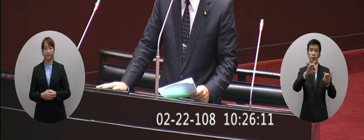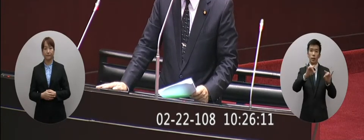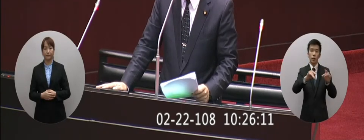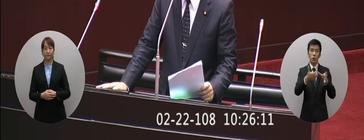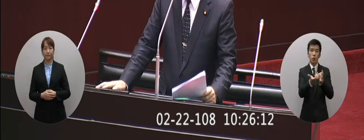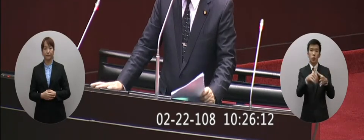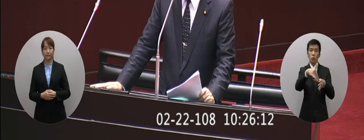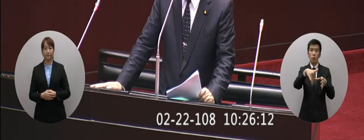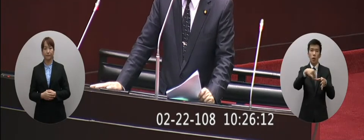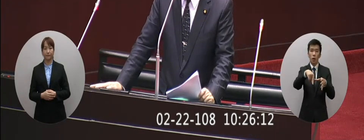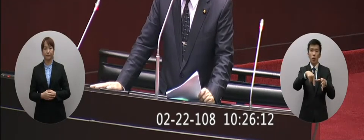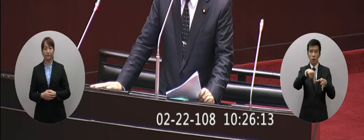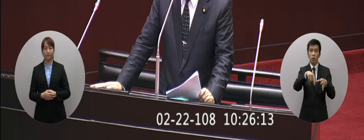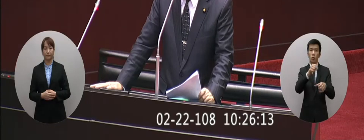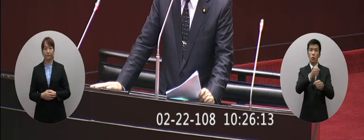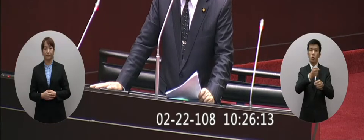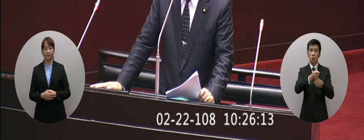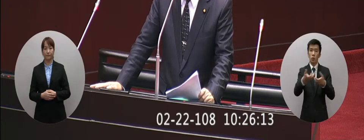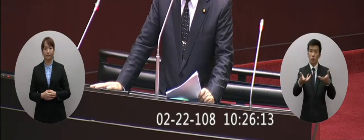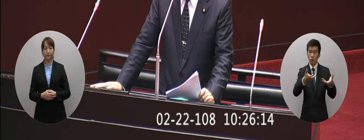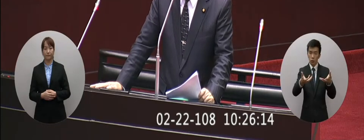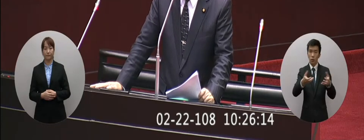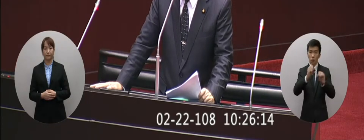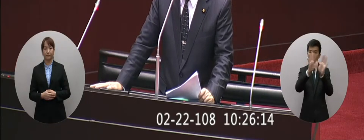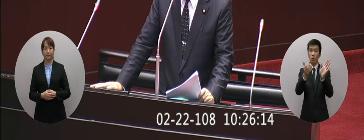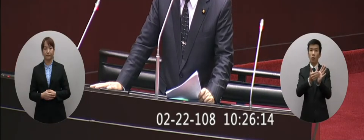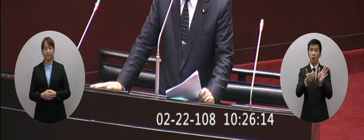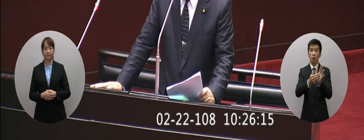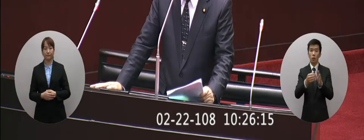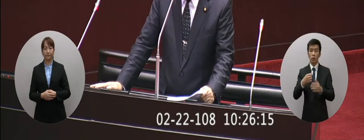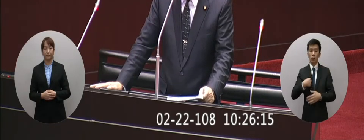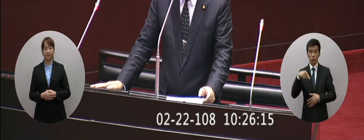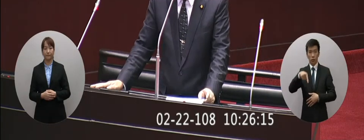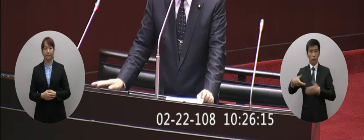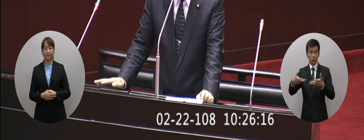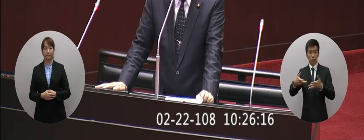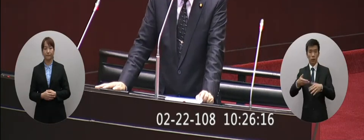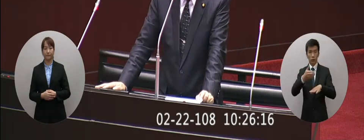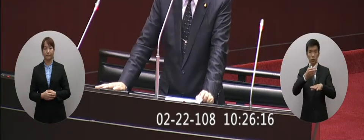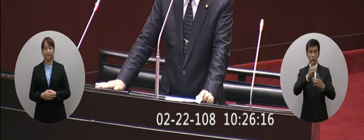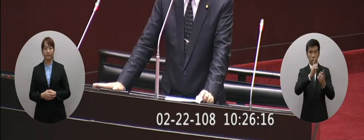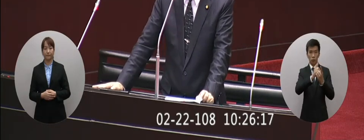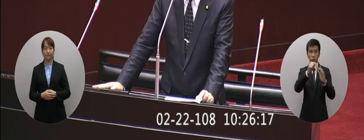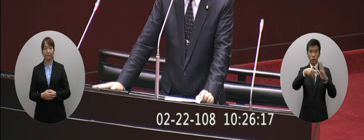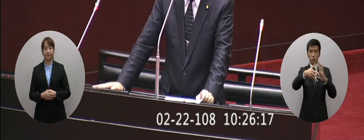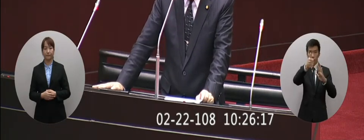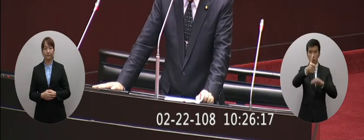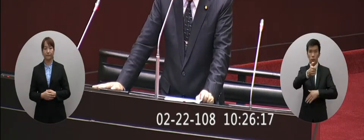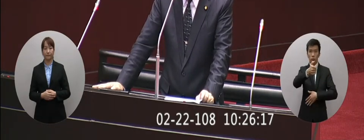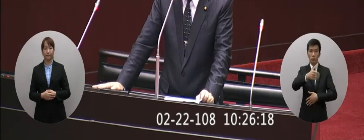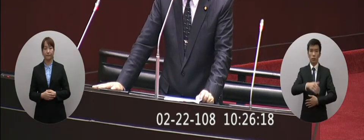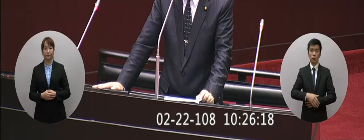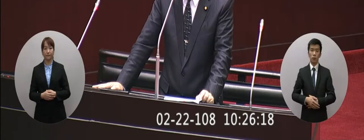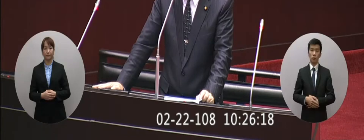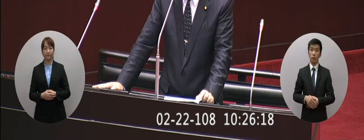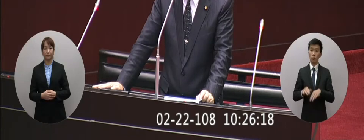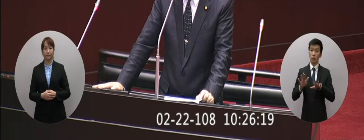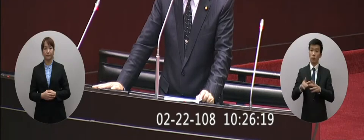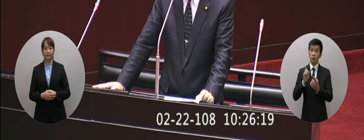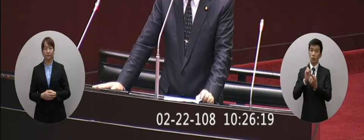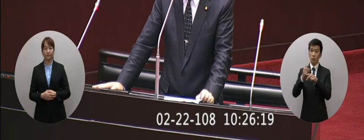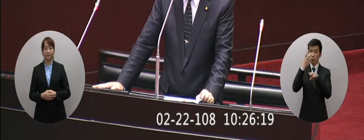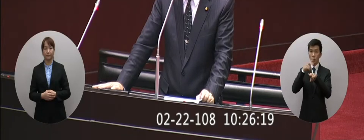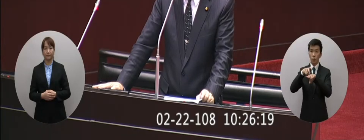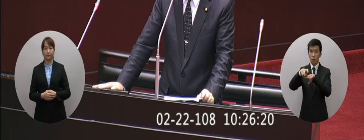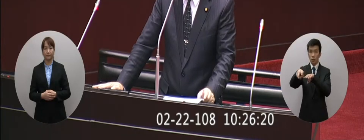我代表工程界跟院长说声谢谢。那本席今天要以轨道工程跟离